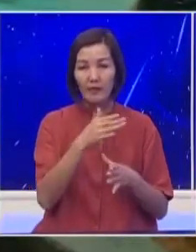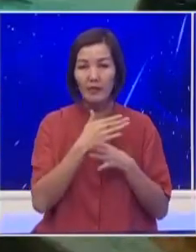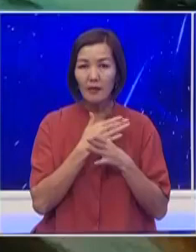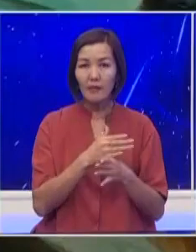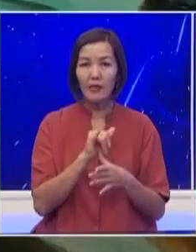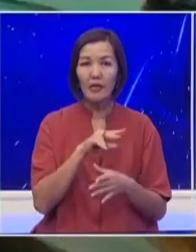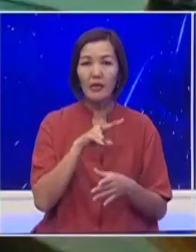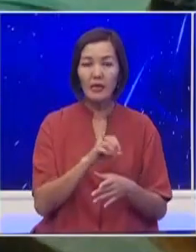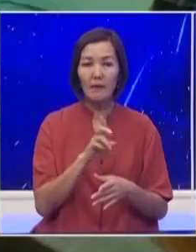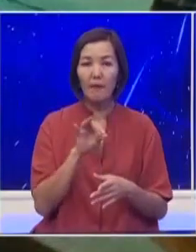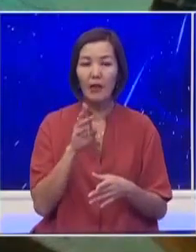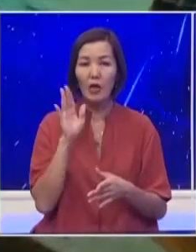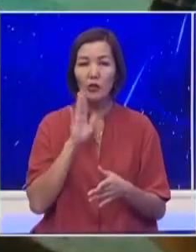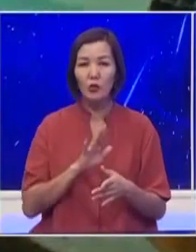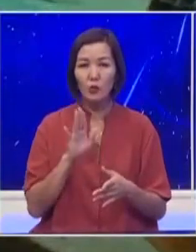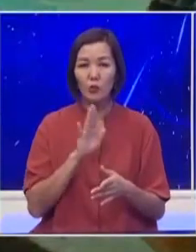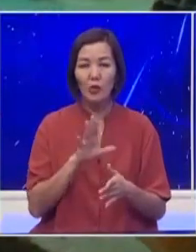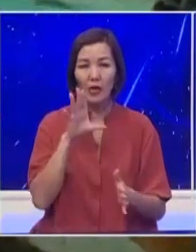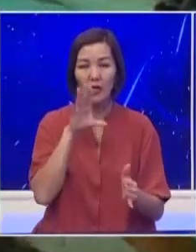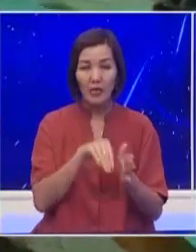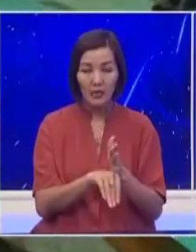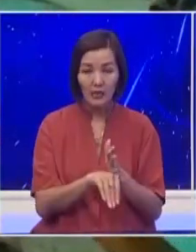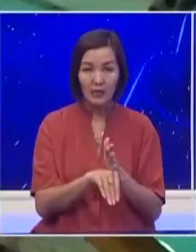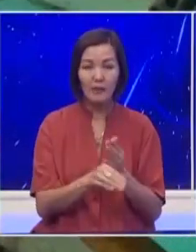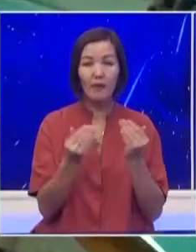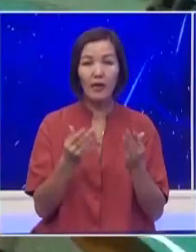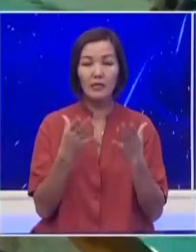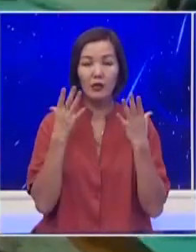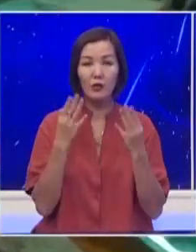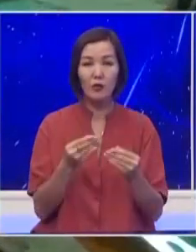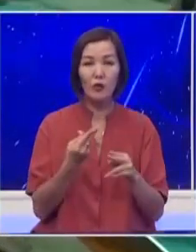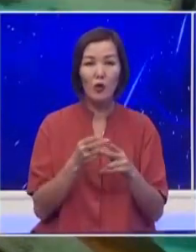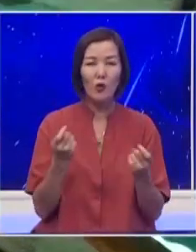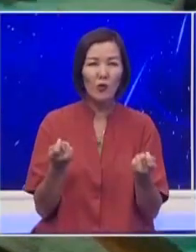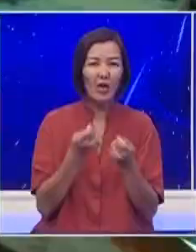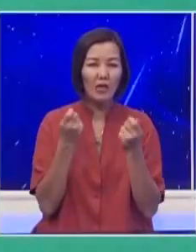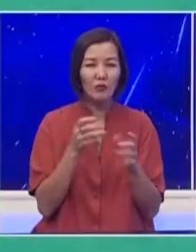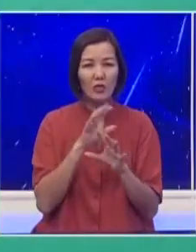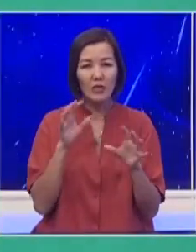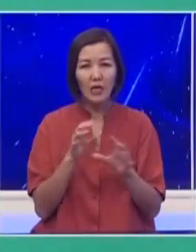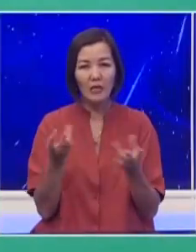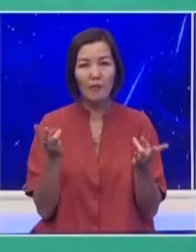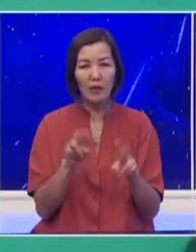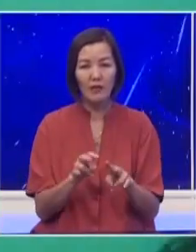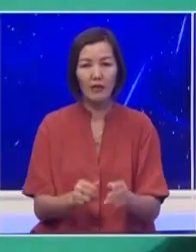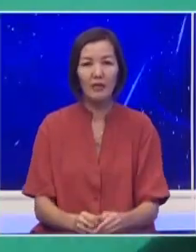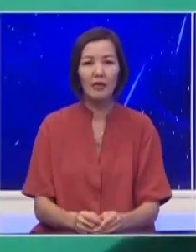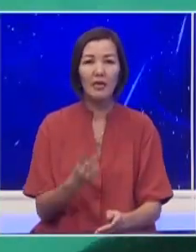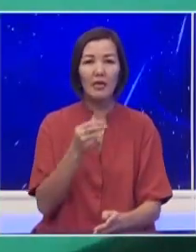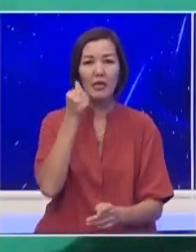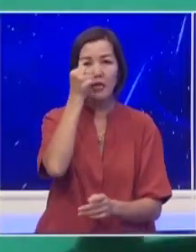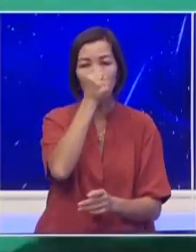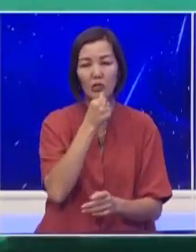біздің іле балқаш су алабына енгізіліп, қазір өте аз болса да сақталған. Мейрамбек мырза 2 жыл